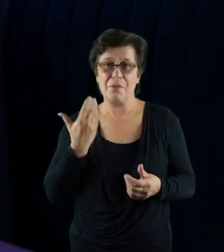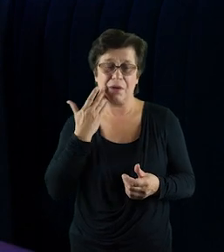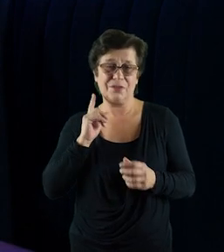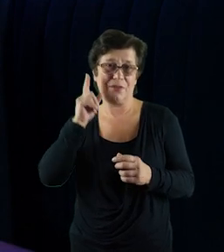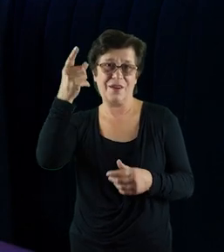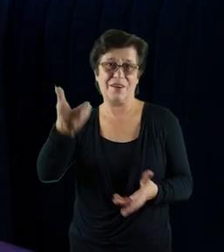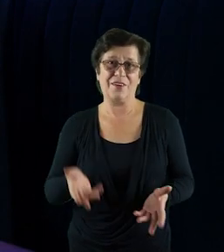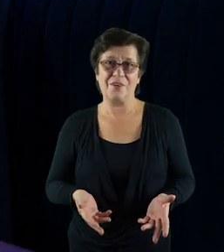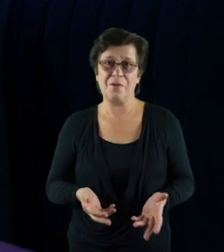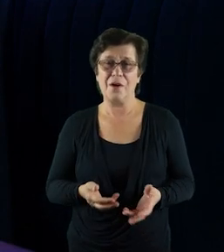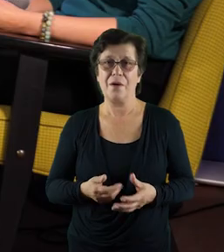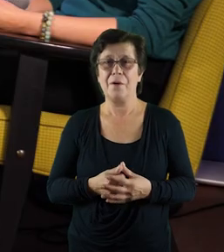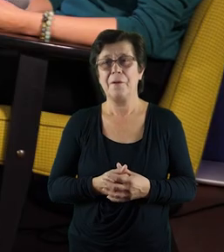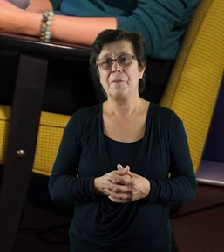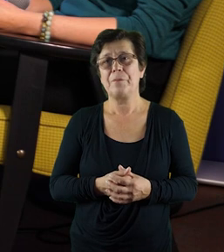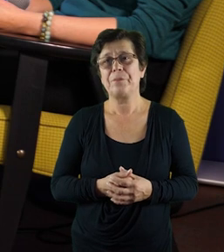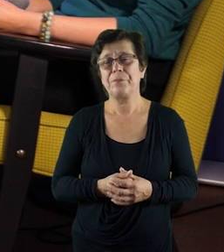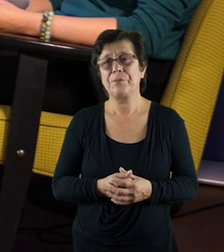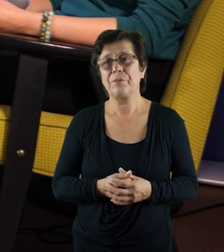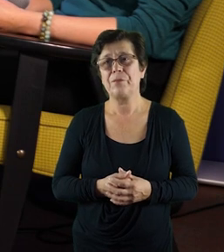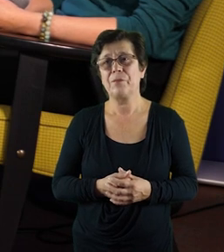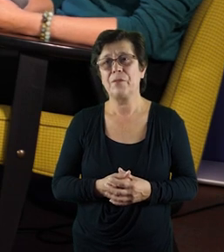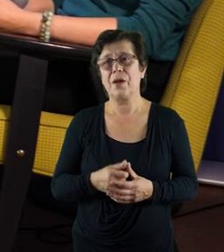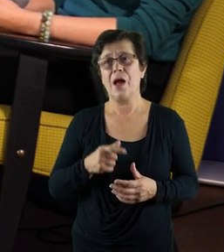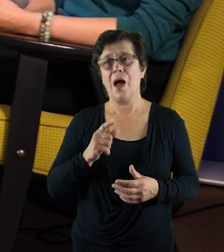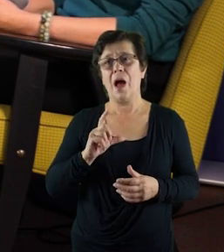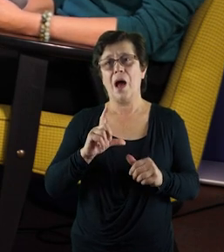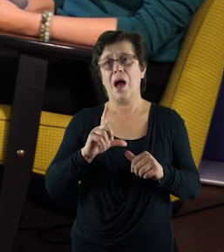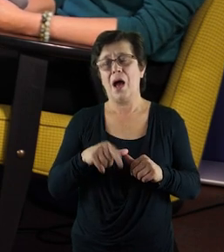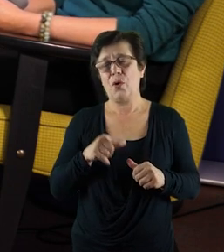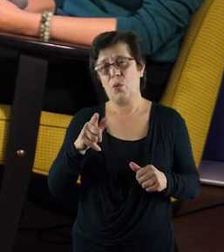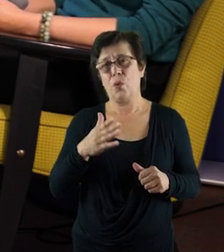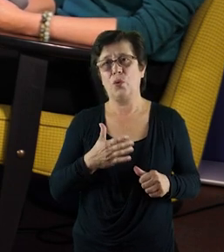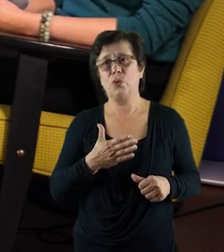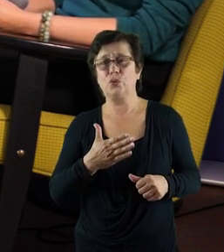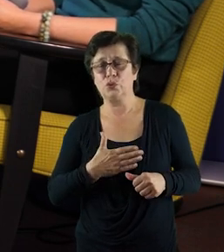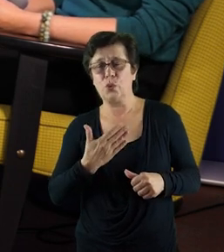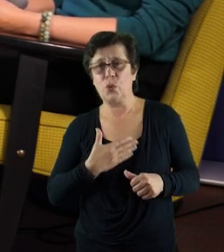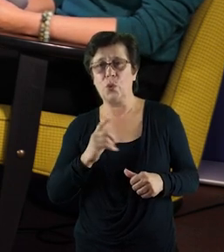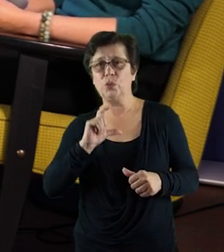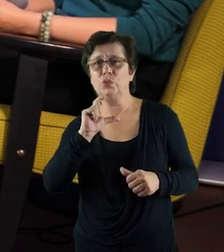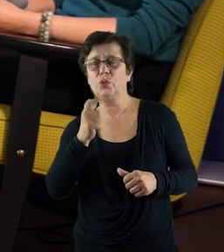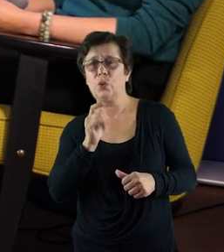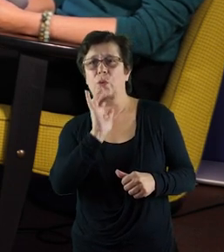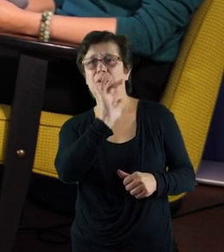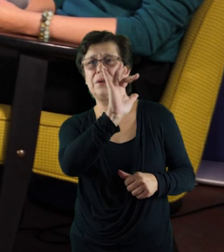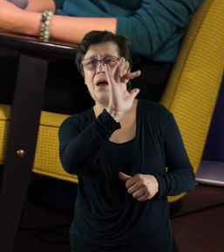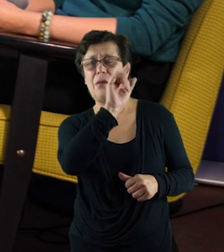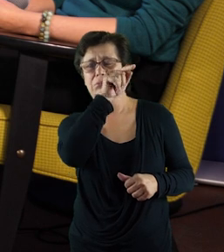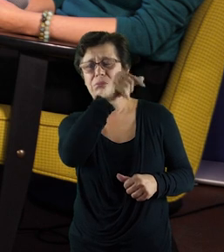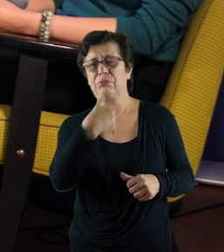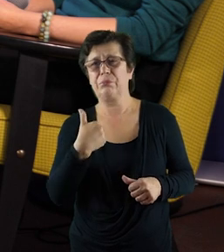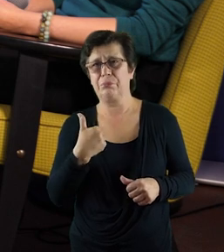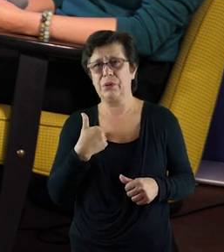Gwoźnicy, to jest po prostu człowiek, który czuł to, co się działo. To jakoś na